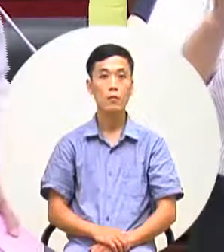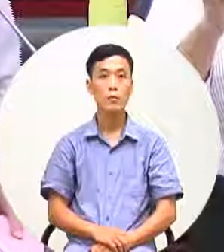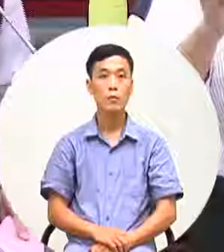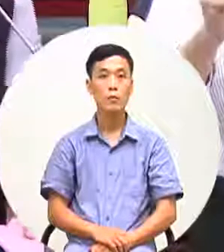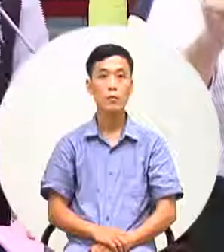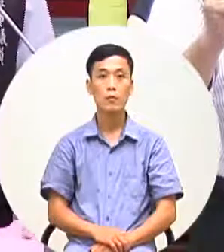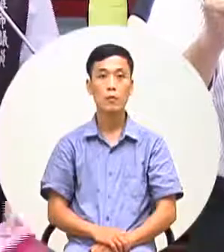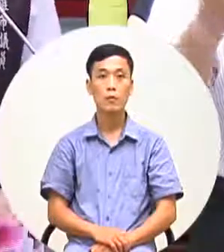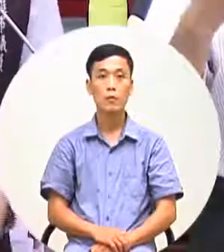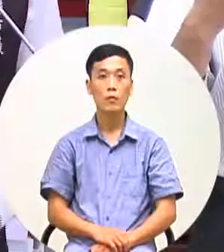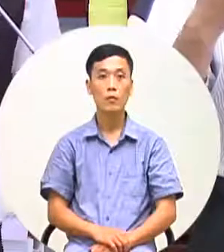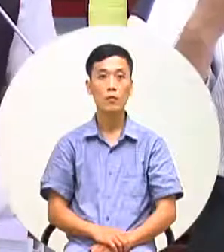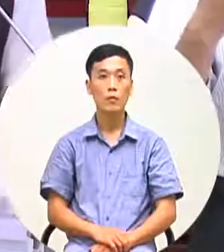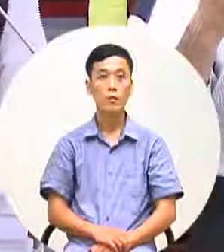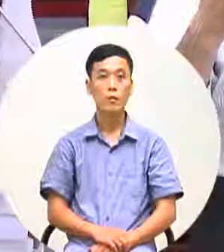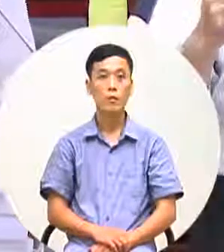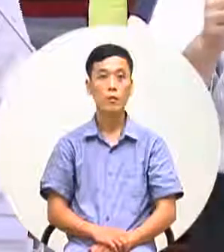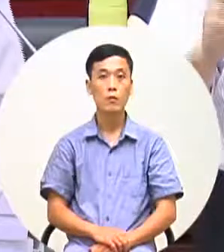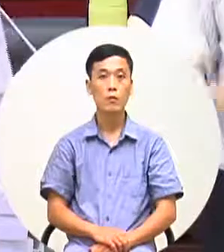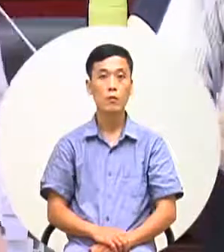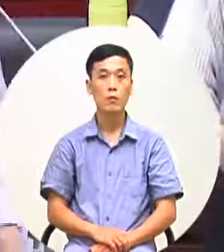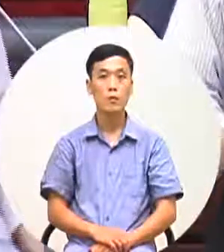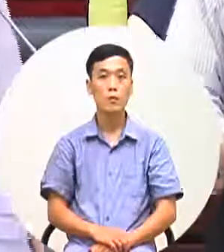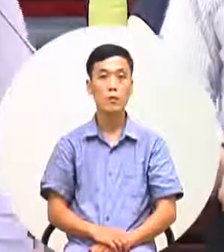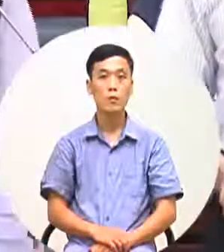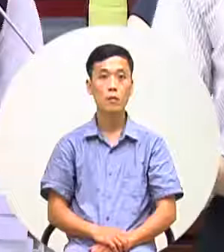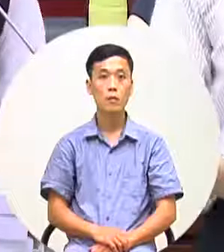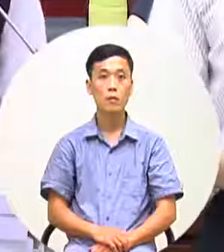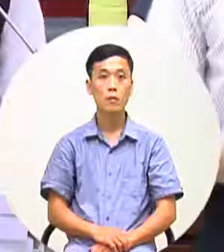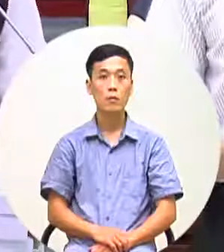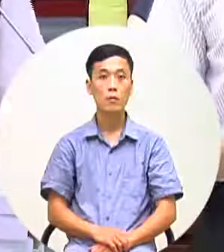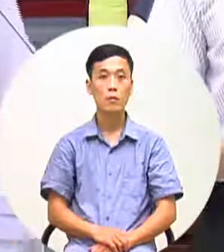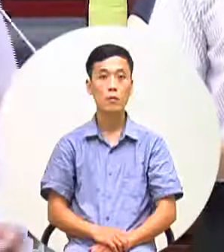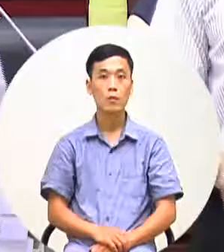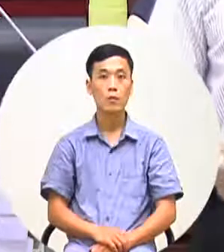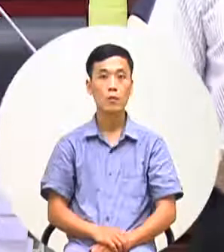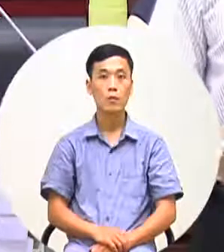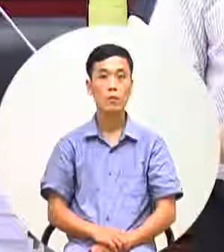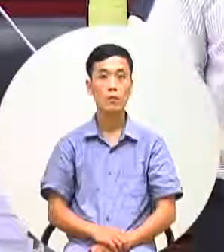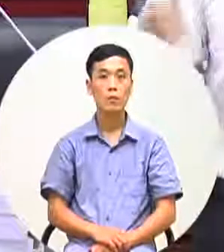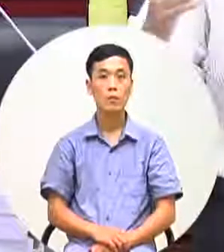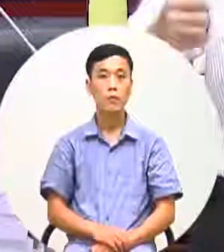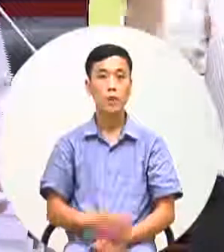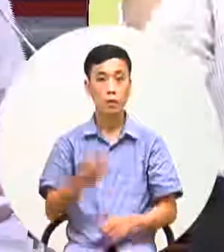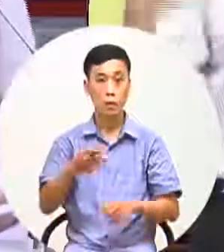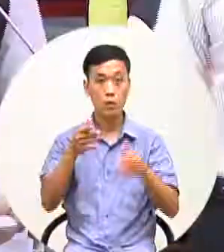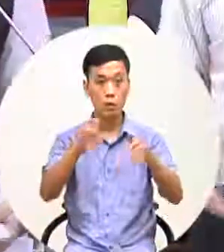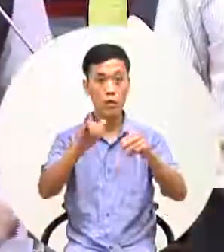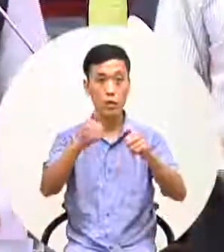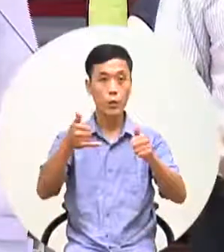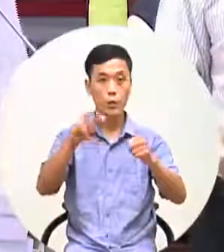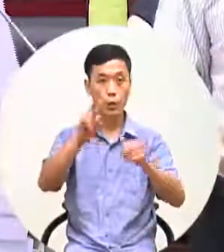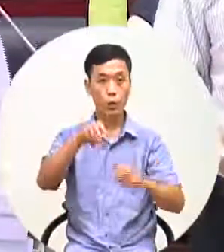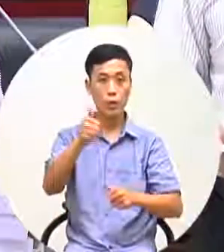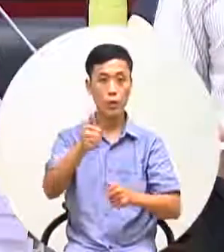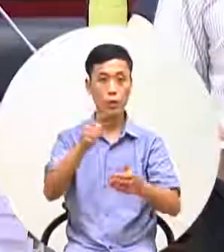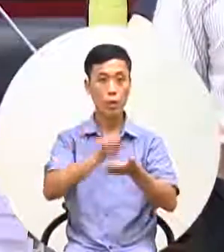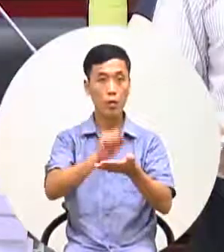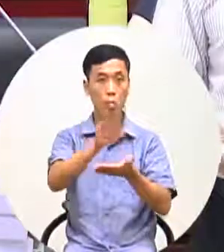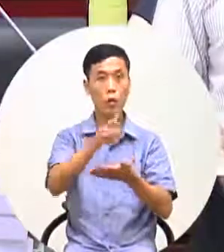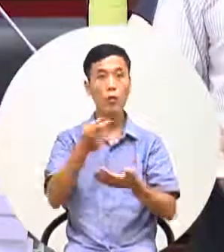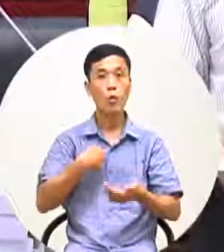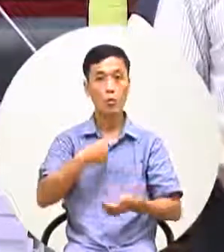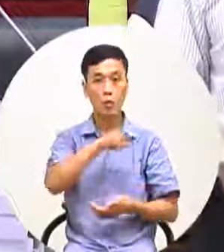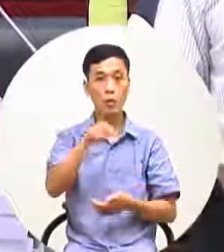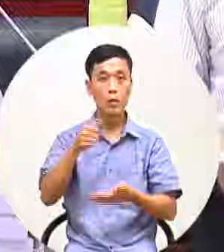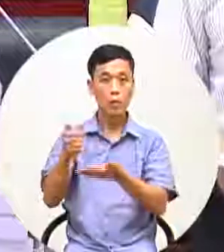是，我可以打吗？我再跟留言报告，就说那个我们当然会请同仁土开处的这个同仁